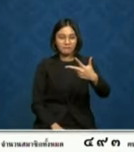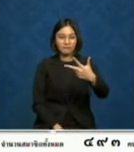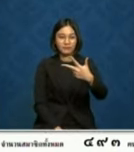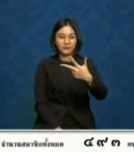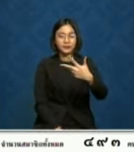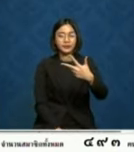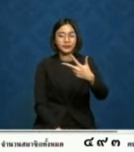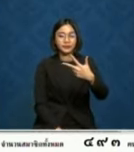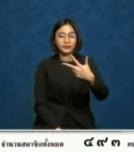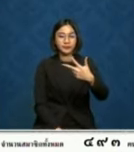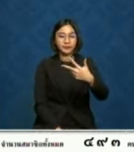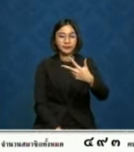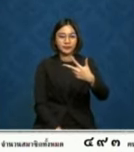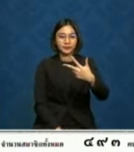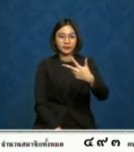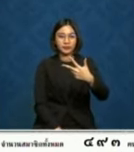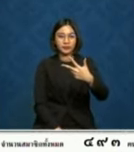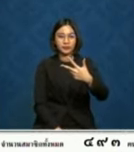ด้วย